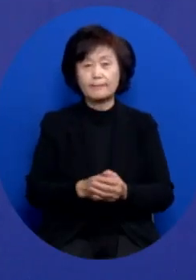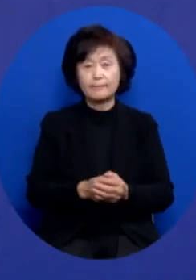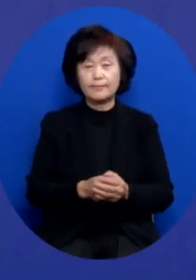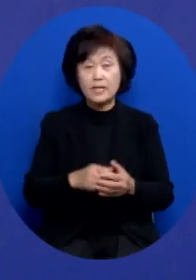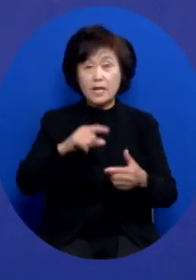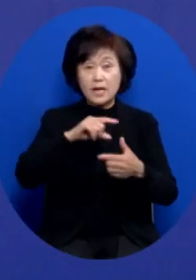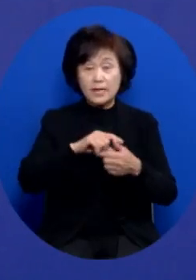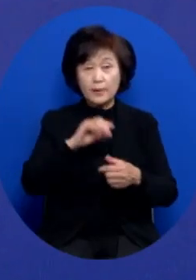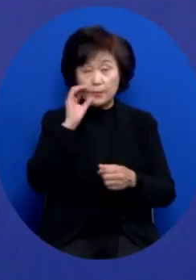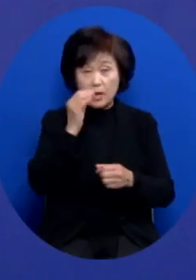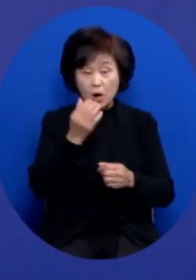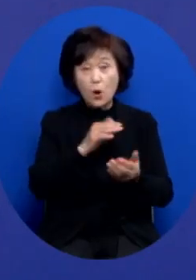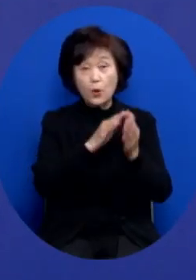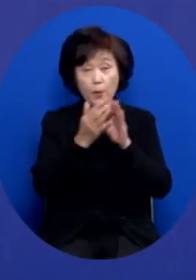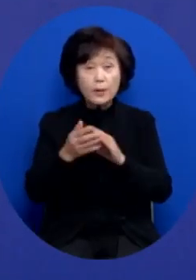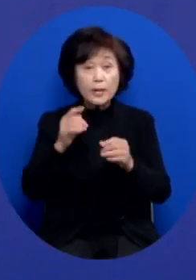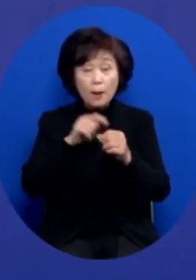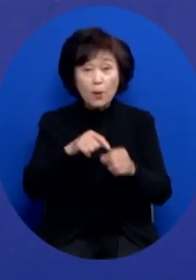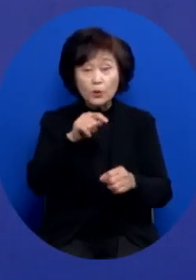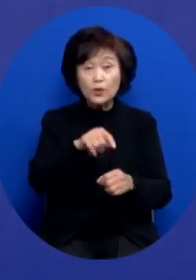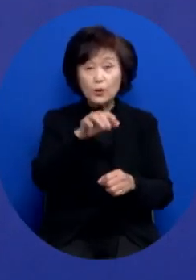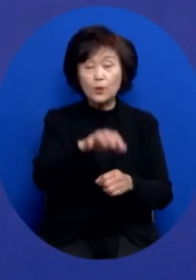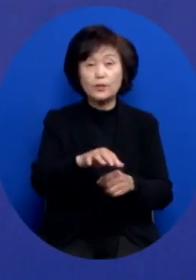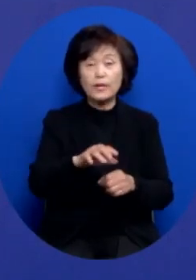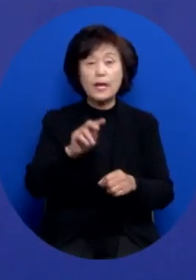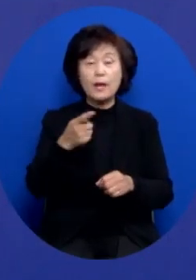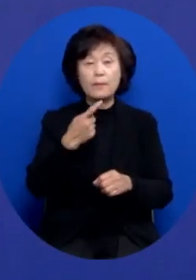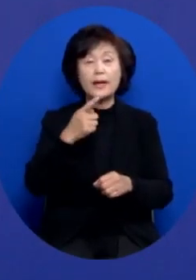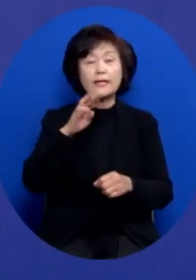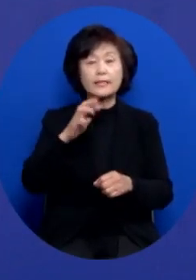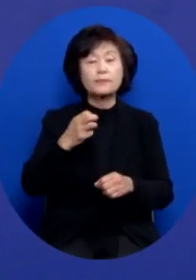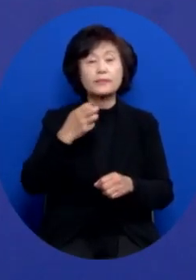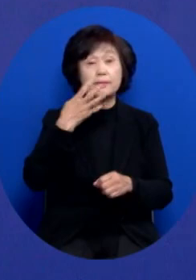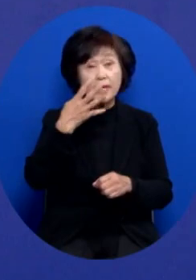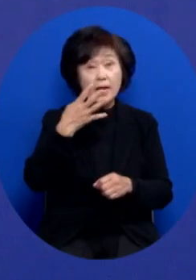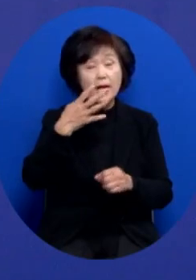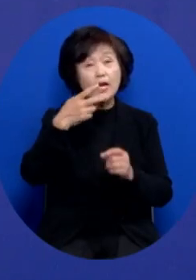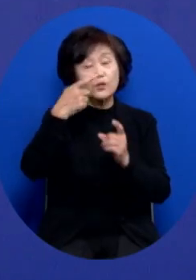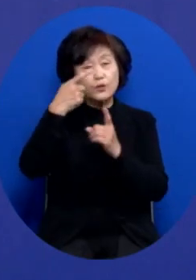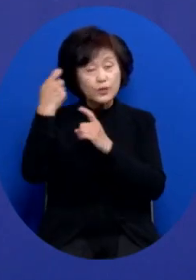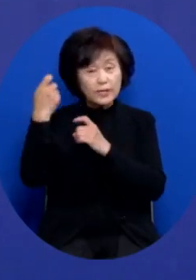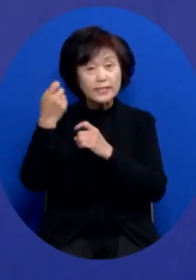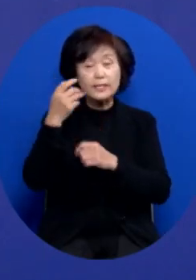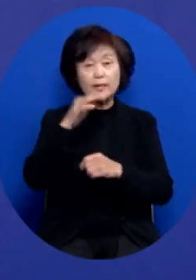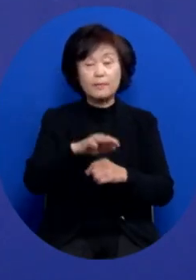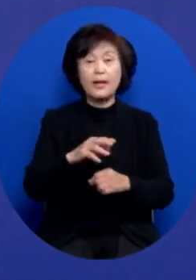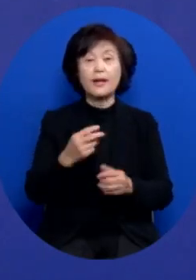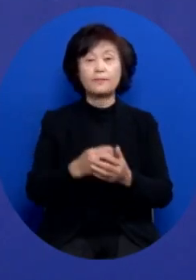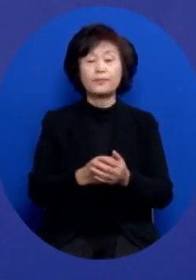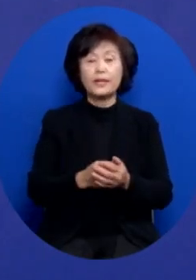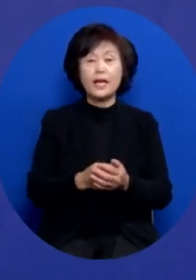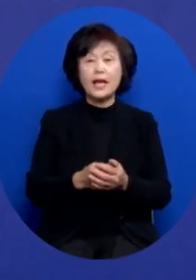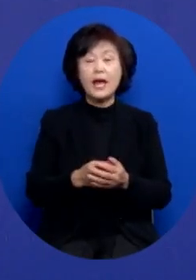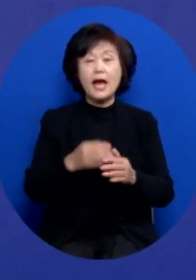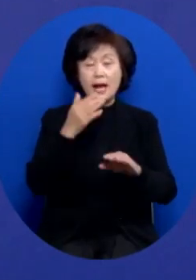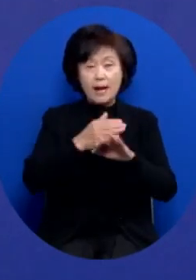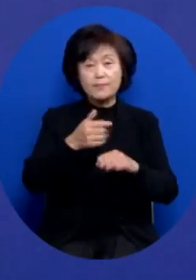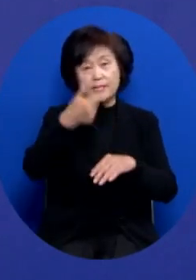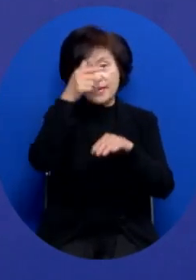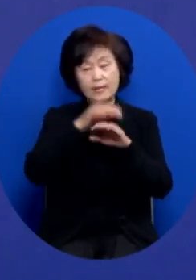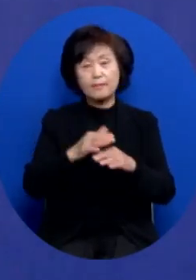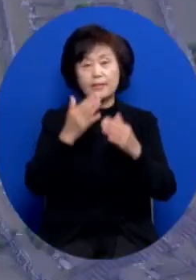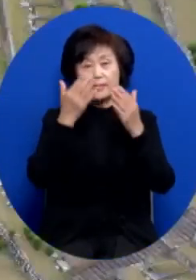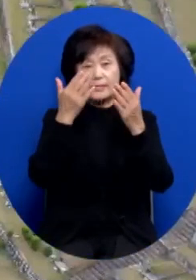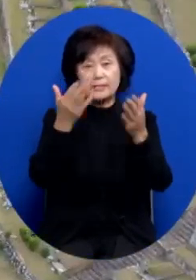경남 성시화 운동본부가 경남선교 134 주년을 기념해 2023 경남 선교회 날 감사 예배를